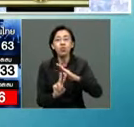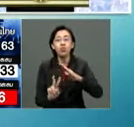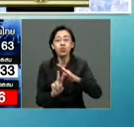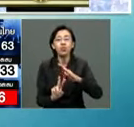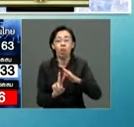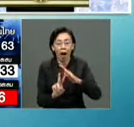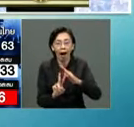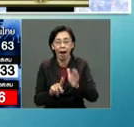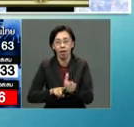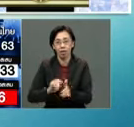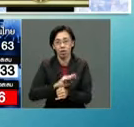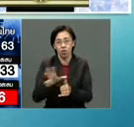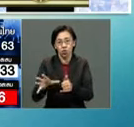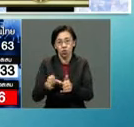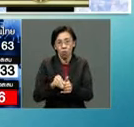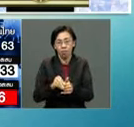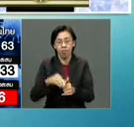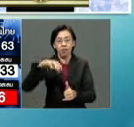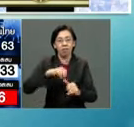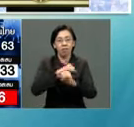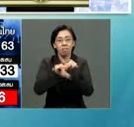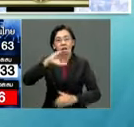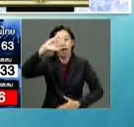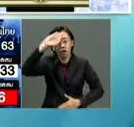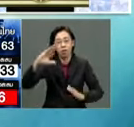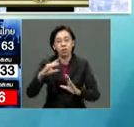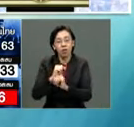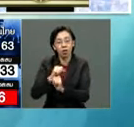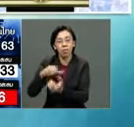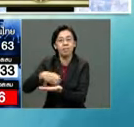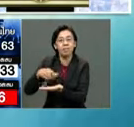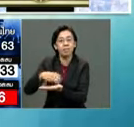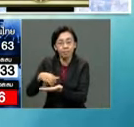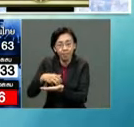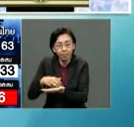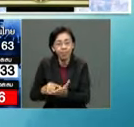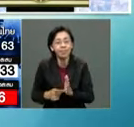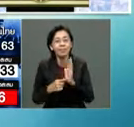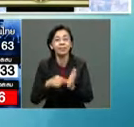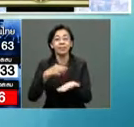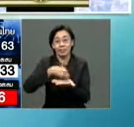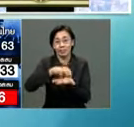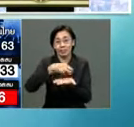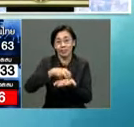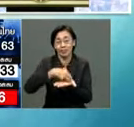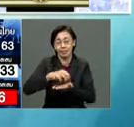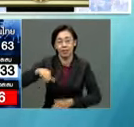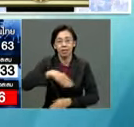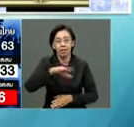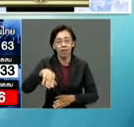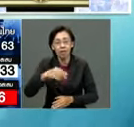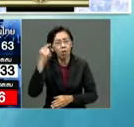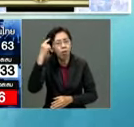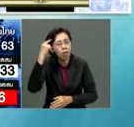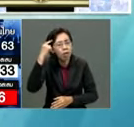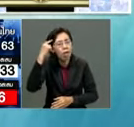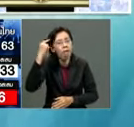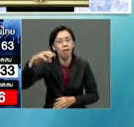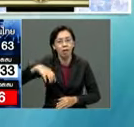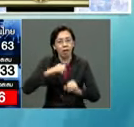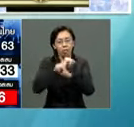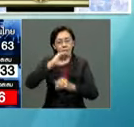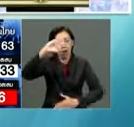งที่ได้รับรายงานมาจากกรมควบคุมโรคนะครับก็ให้มั่นใจว่าระบบควบคุมโรคของเราก็ยังทำงานอยู่เสมอน